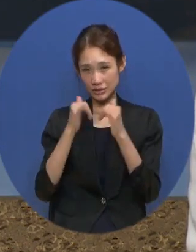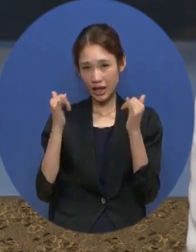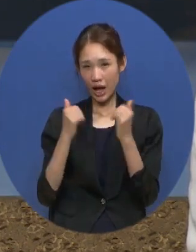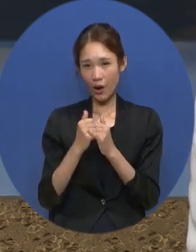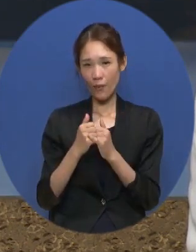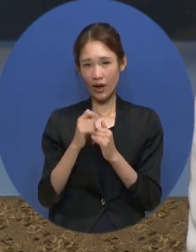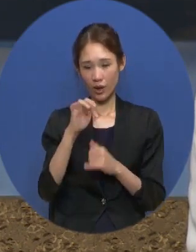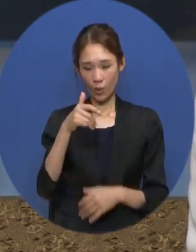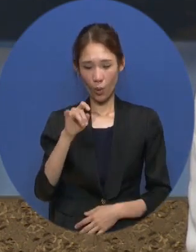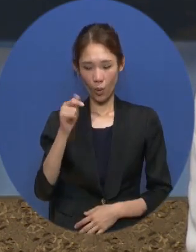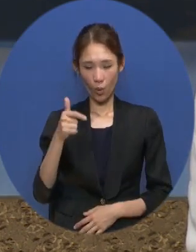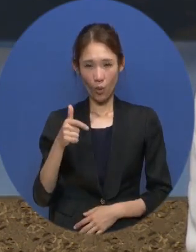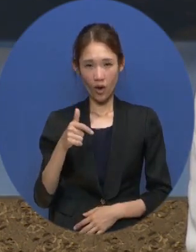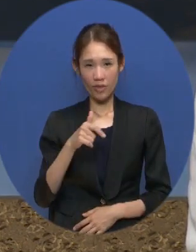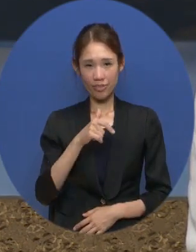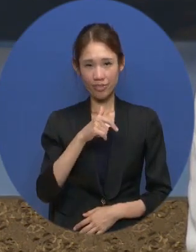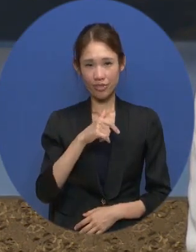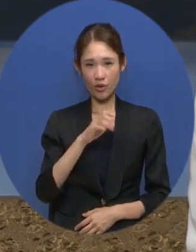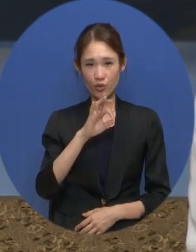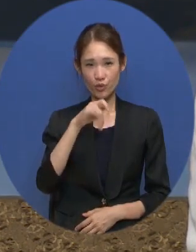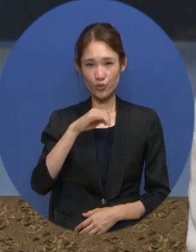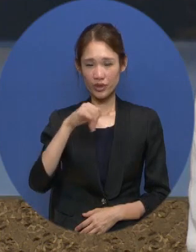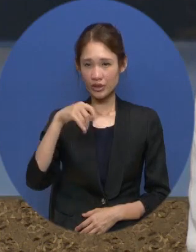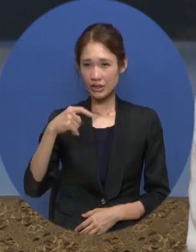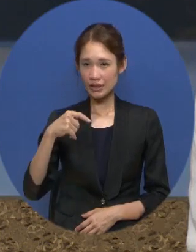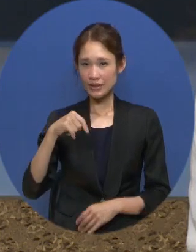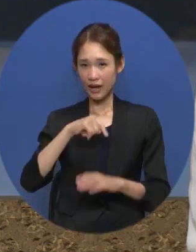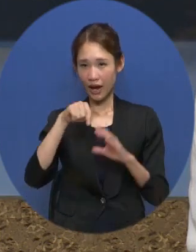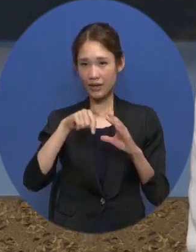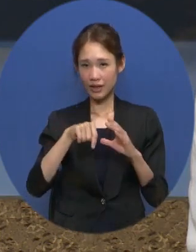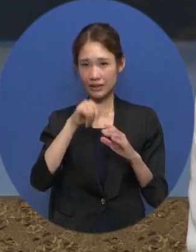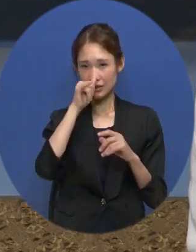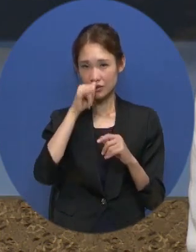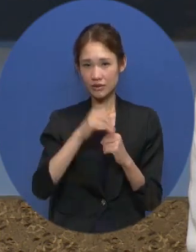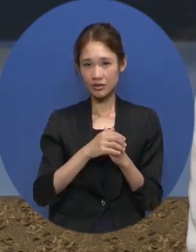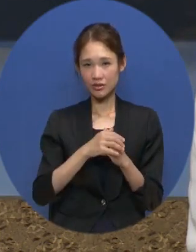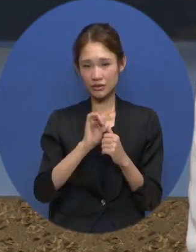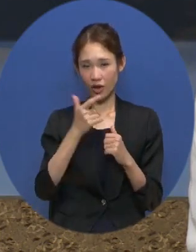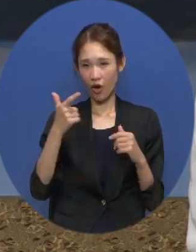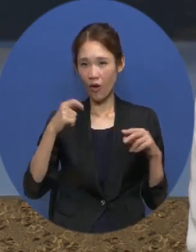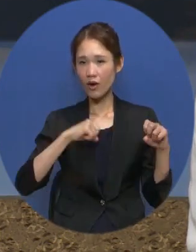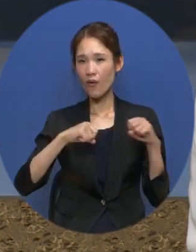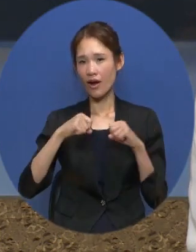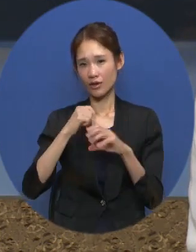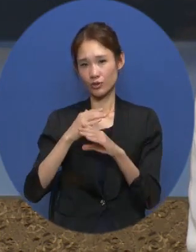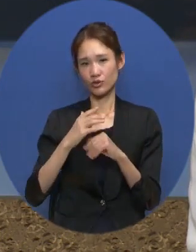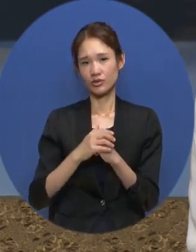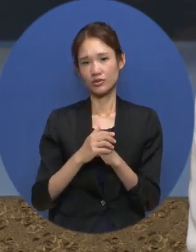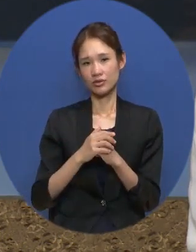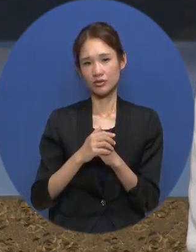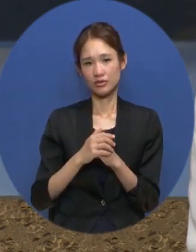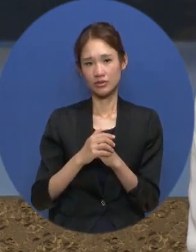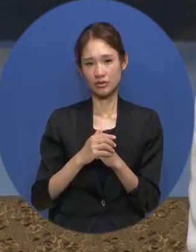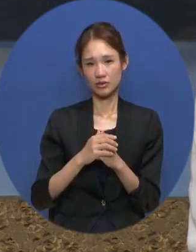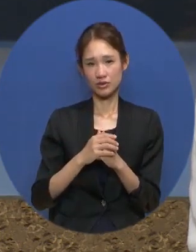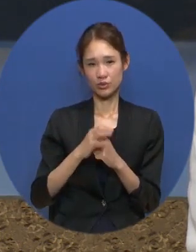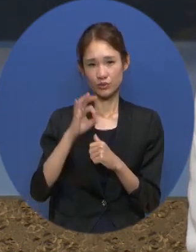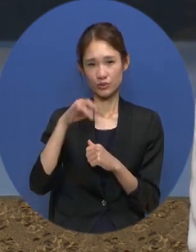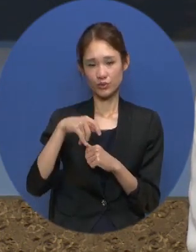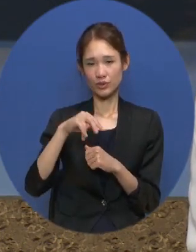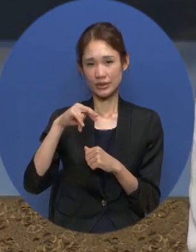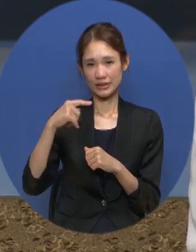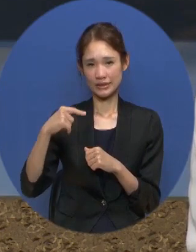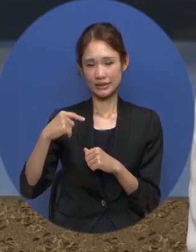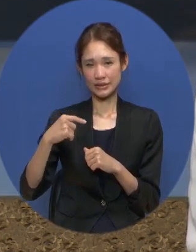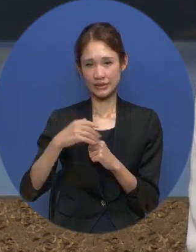하나 만들었어요. 위드오토라고 그래가지고 거기서 여러 가지 활동들을 하고 있습니다. 그래서 뭐 위드오토